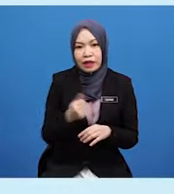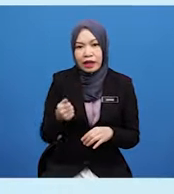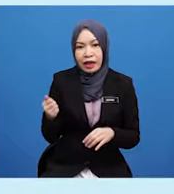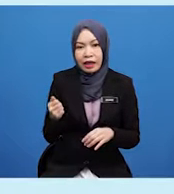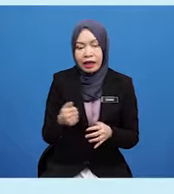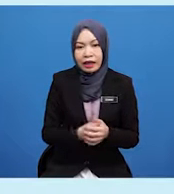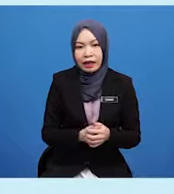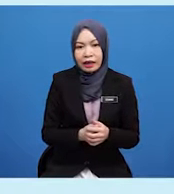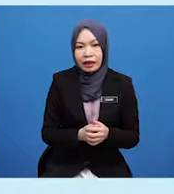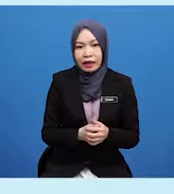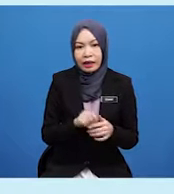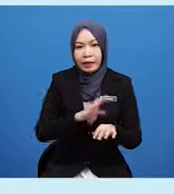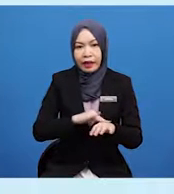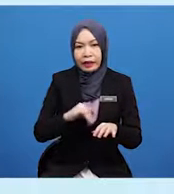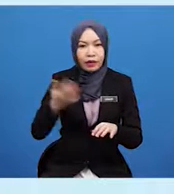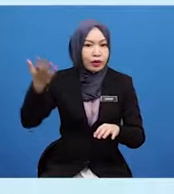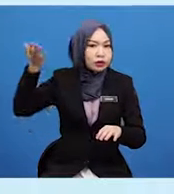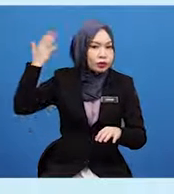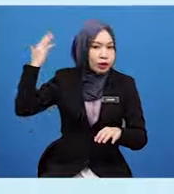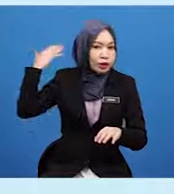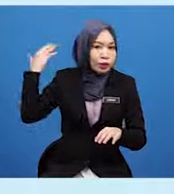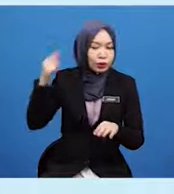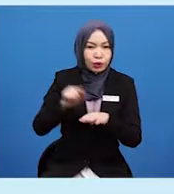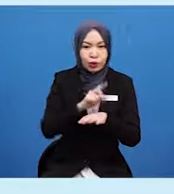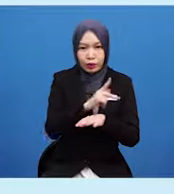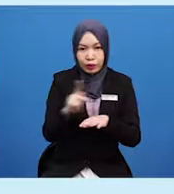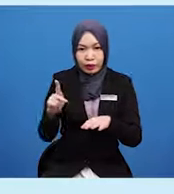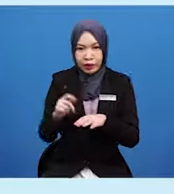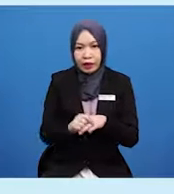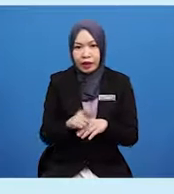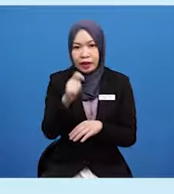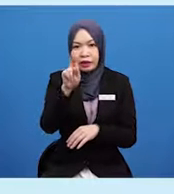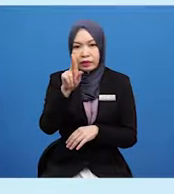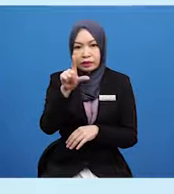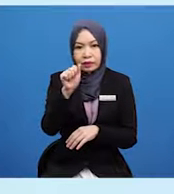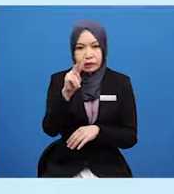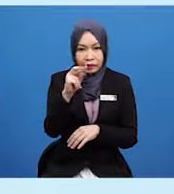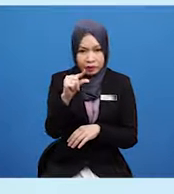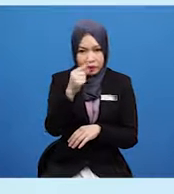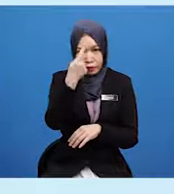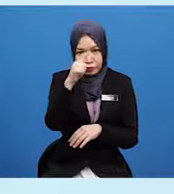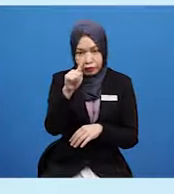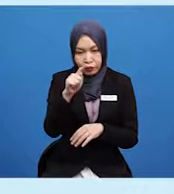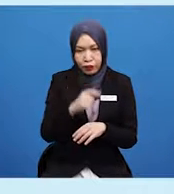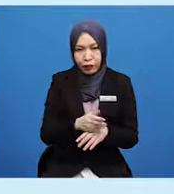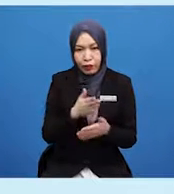menggunakan batu atau tulang untuk memotong sedangkan di zaman sekarang kitab